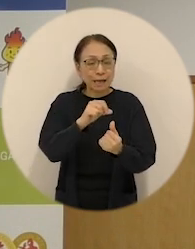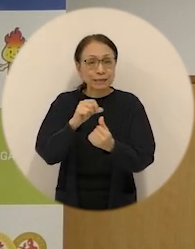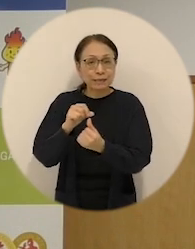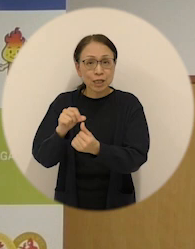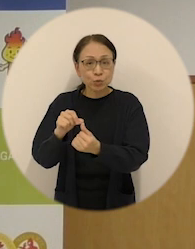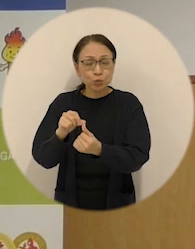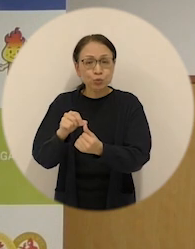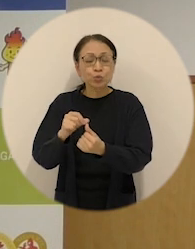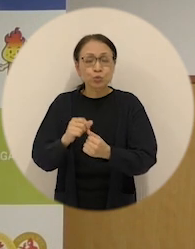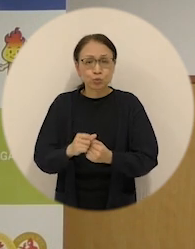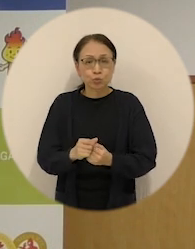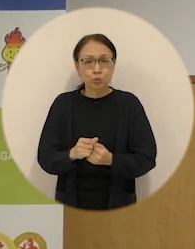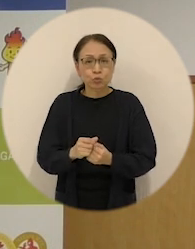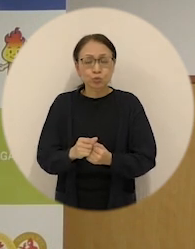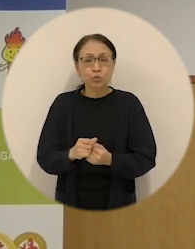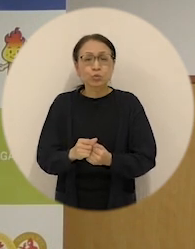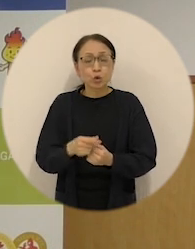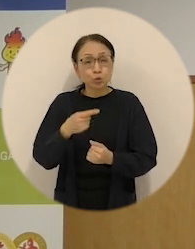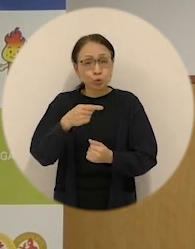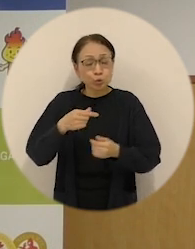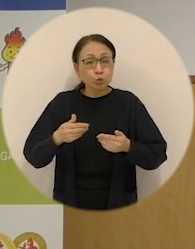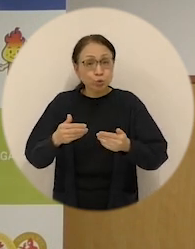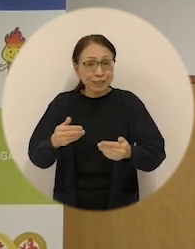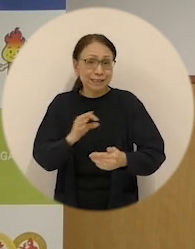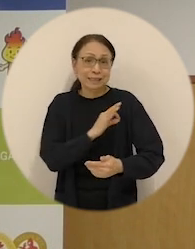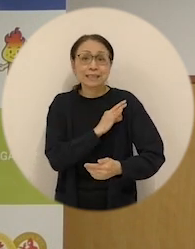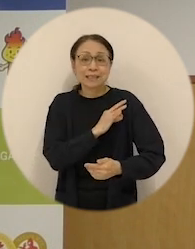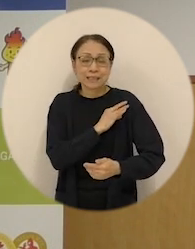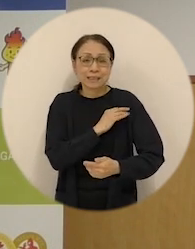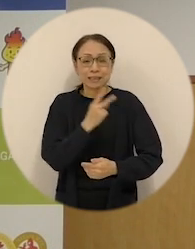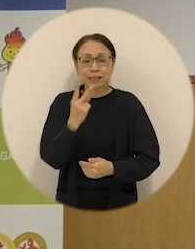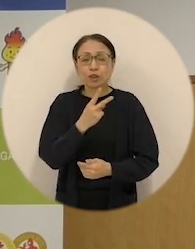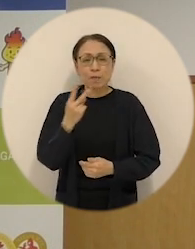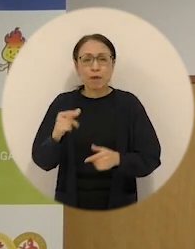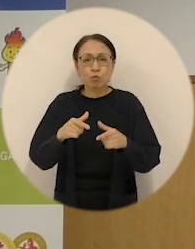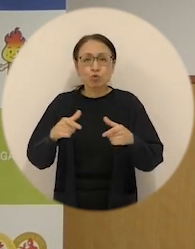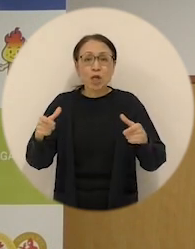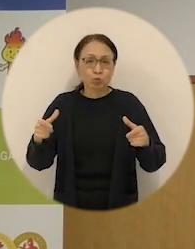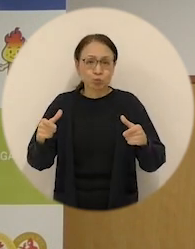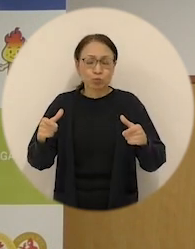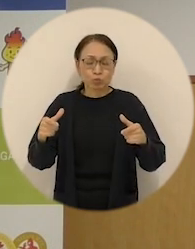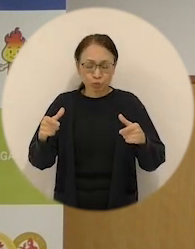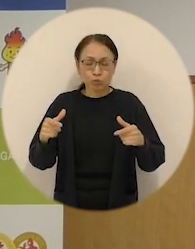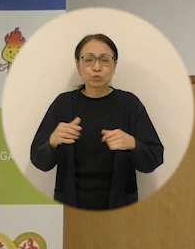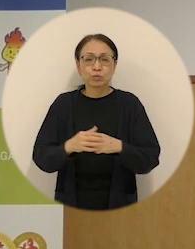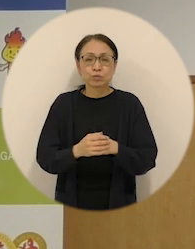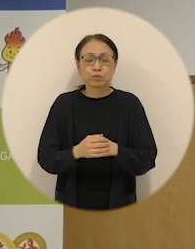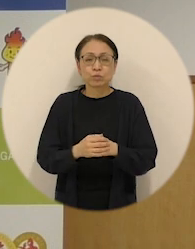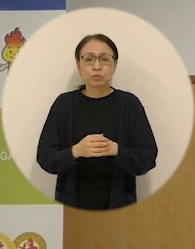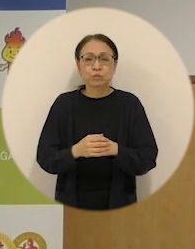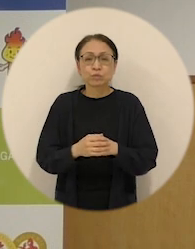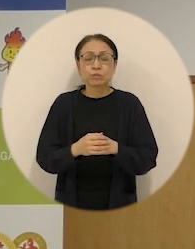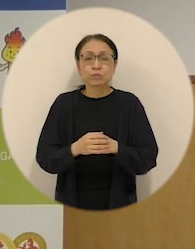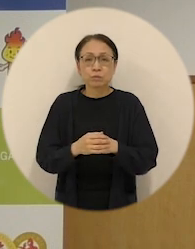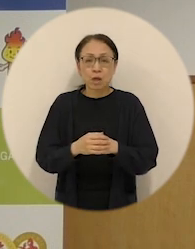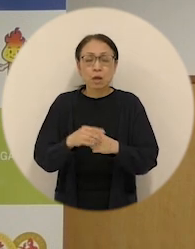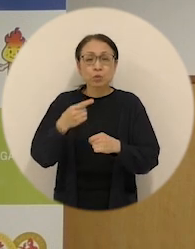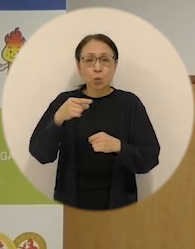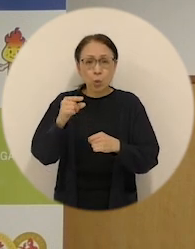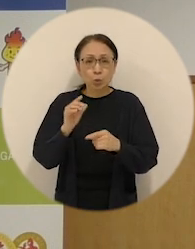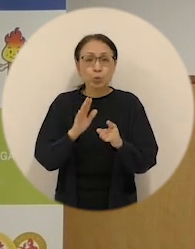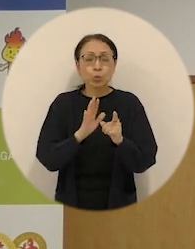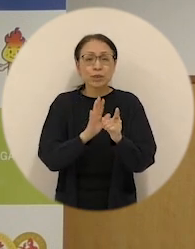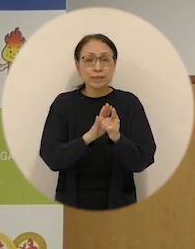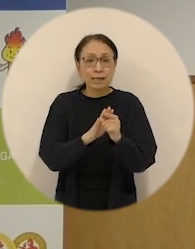特別支援教育推進員を2名増員するとともに、教育支援